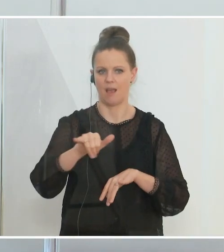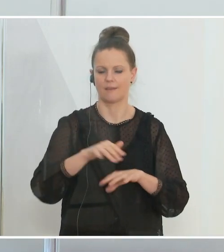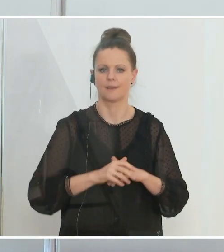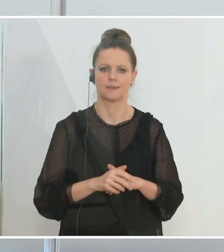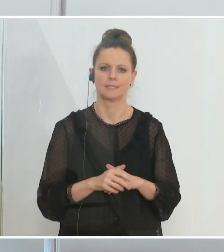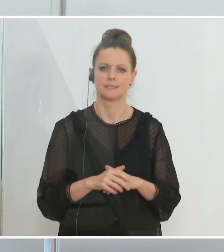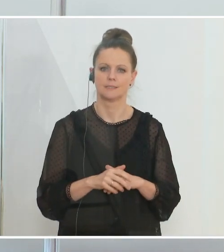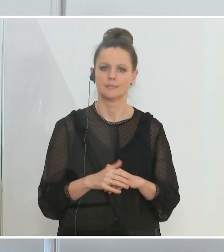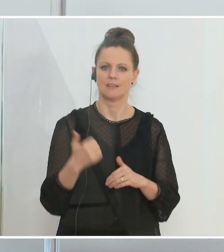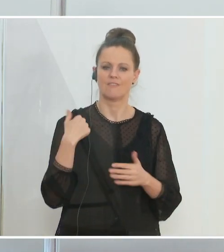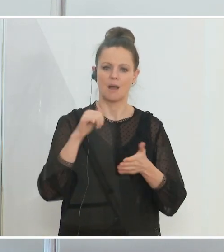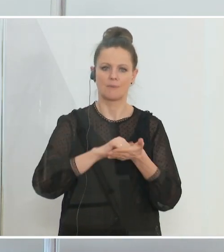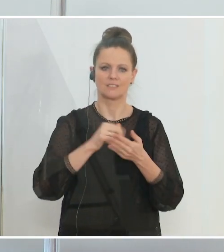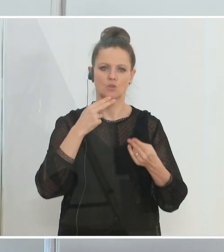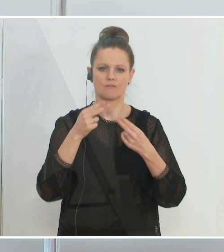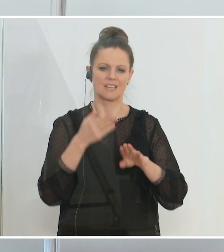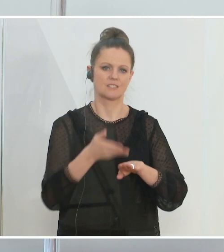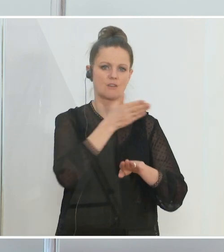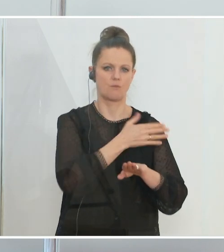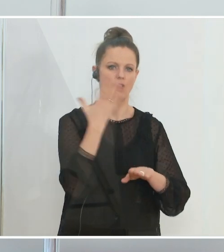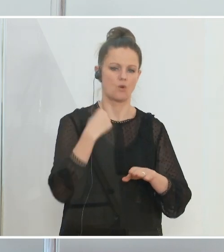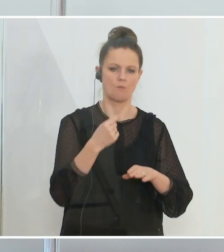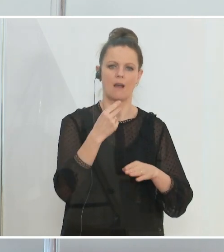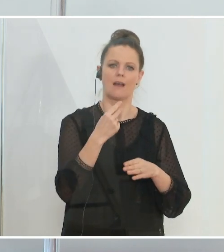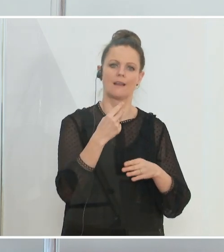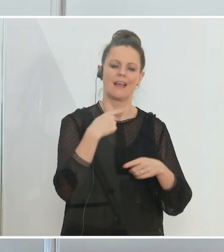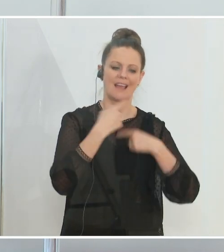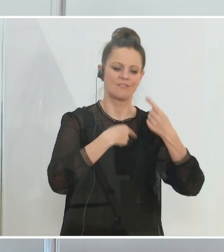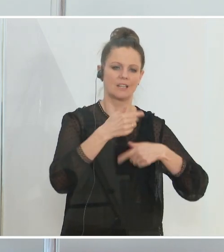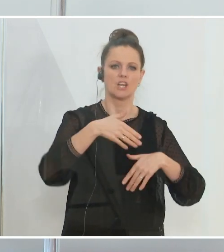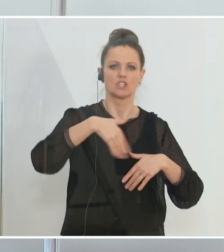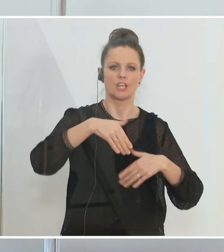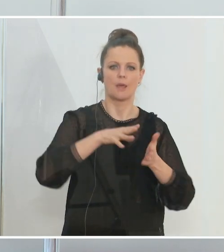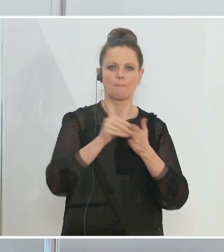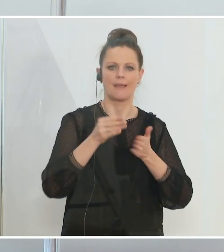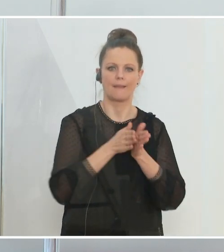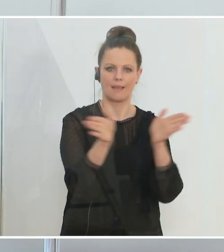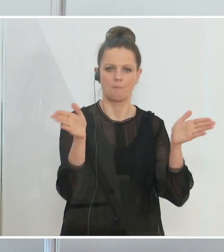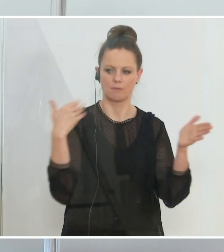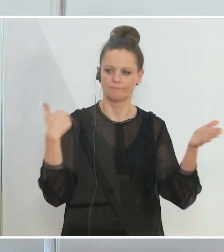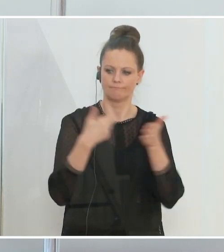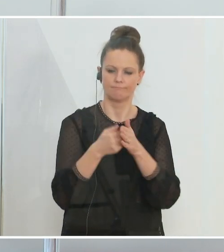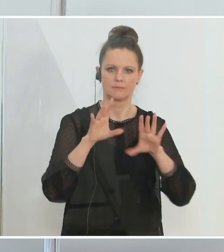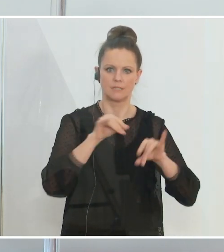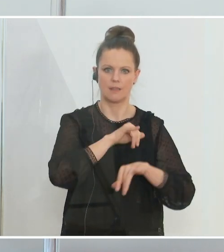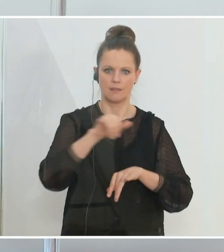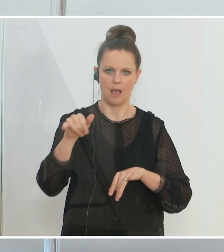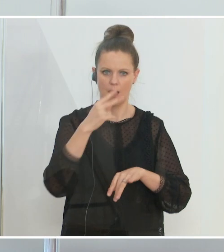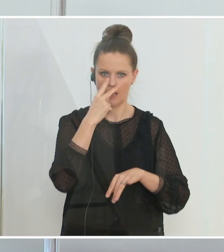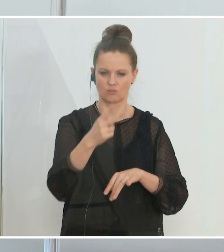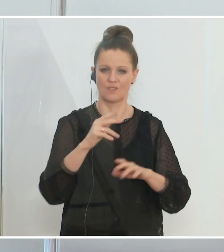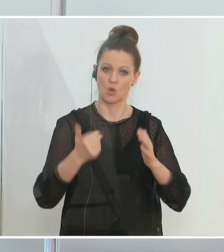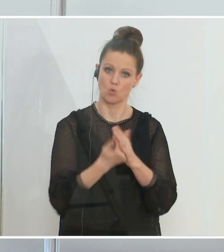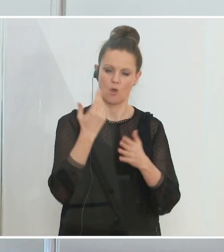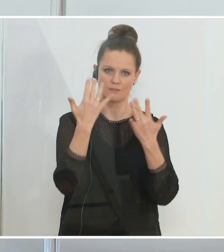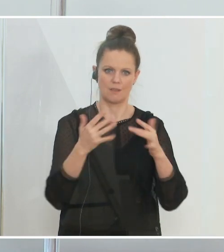gerade vor der Pressekonferenz und sozusagen die Entwicklung des sogenannten Gender Pay Gaps in den letzten 10 Jahren ansehen, wo es auch neue Zahlen